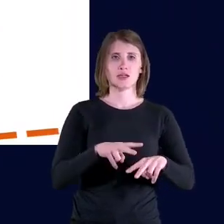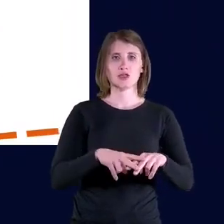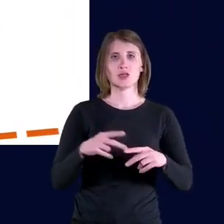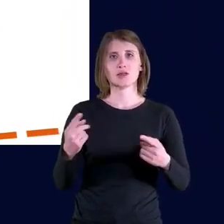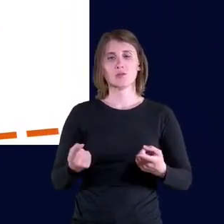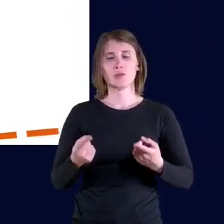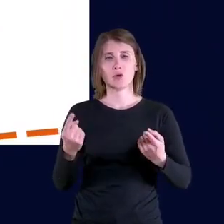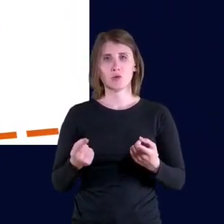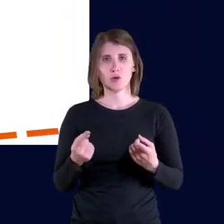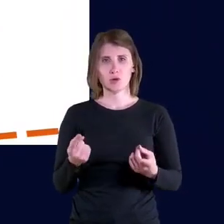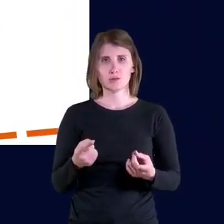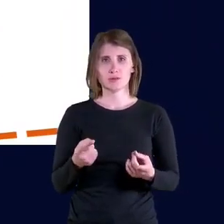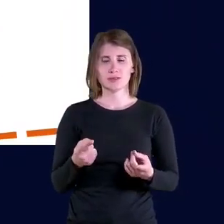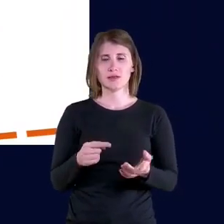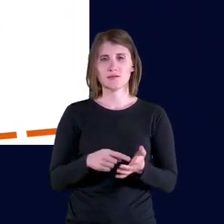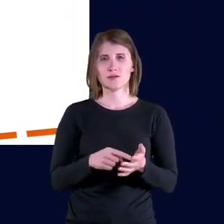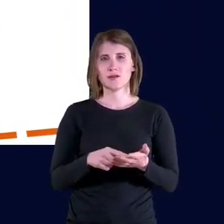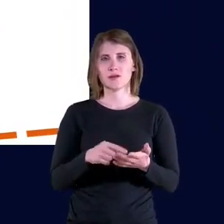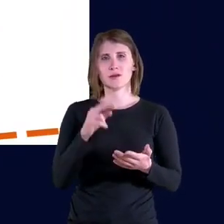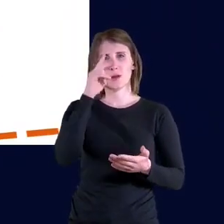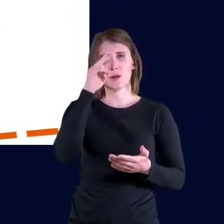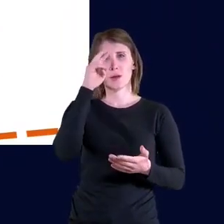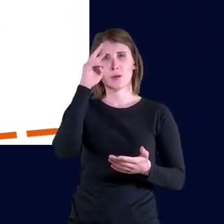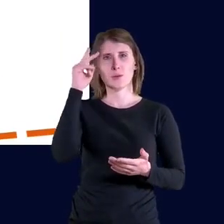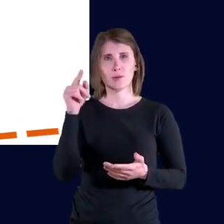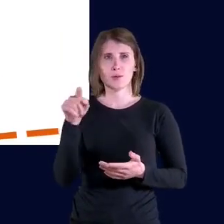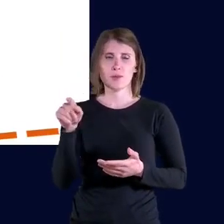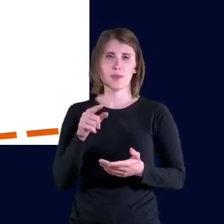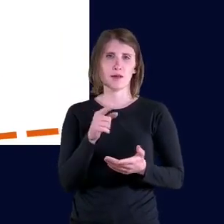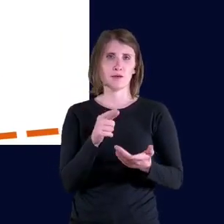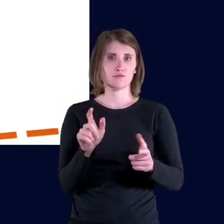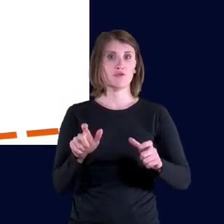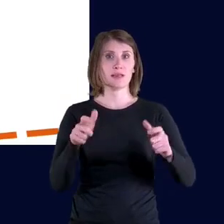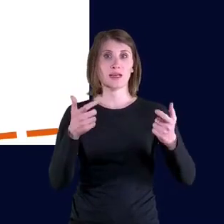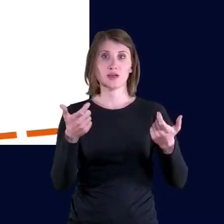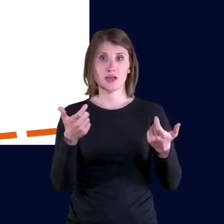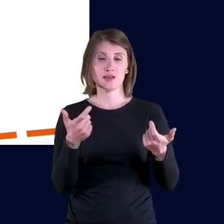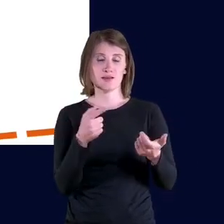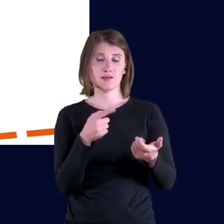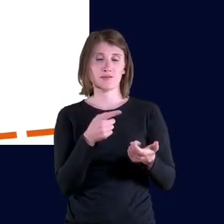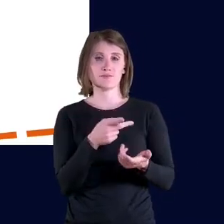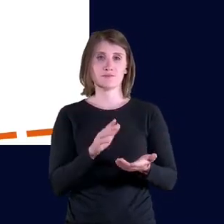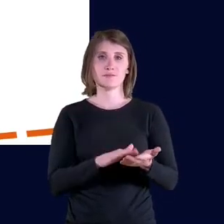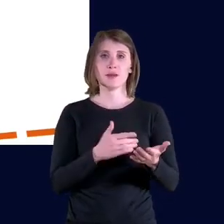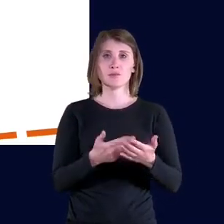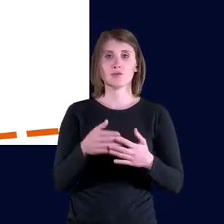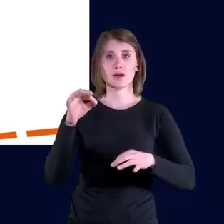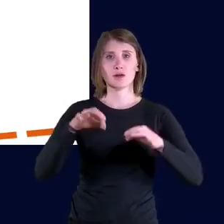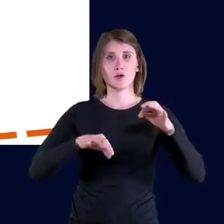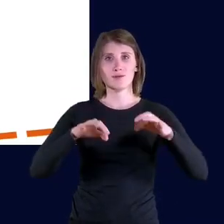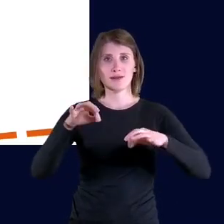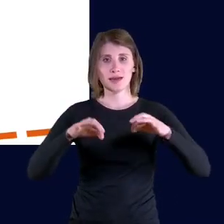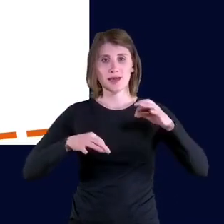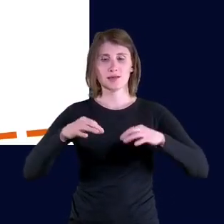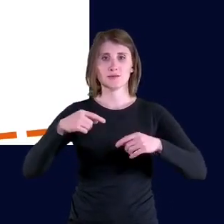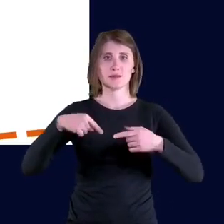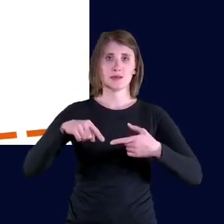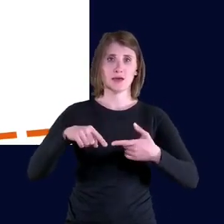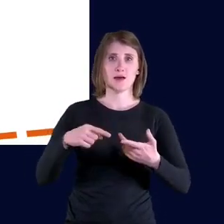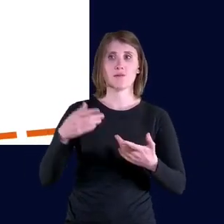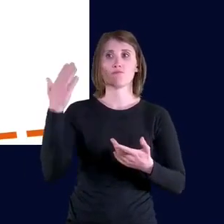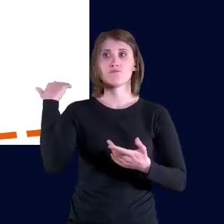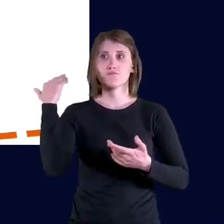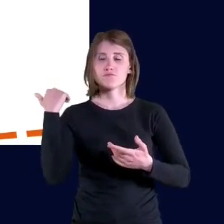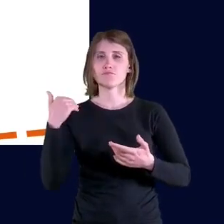promujące Gdzie są charakterystyczne dla konkretnych wydarzeń na przykład konferencji która się